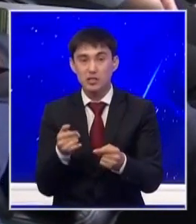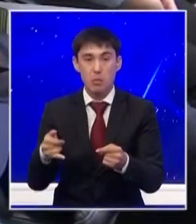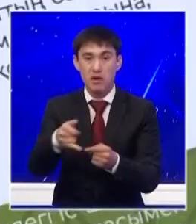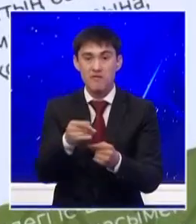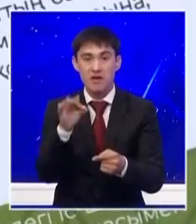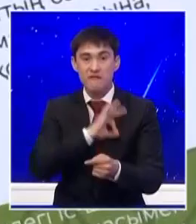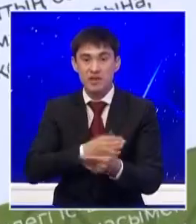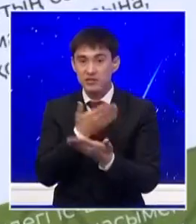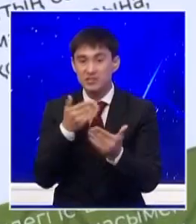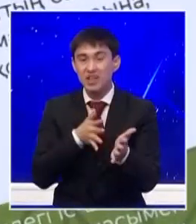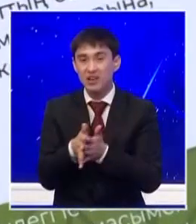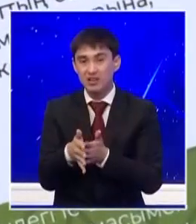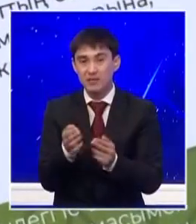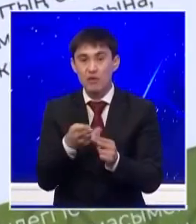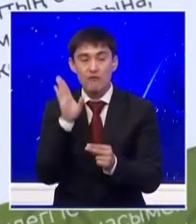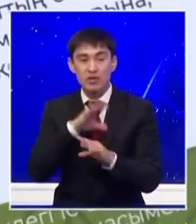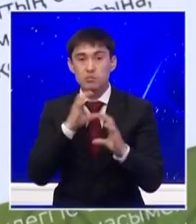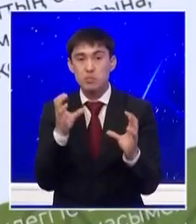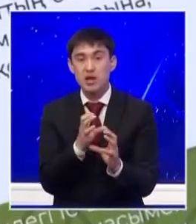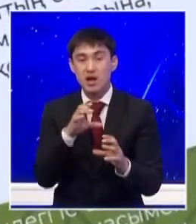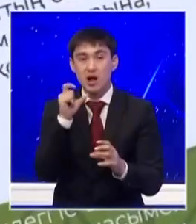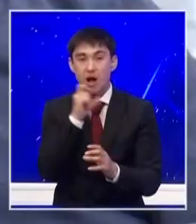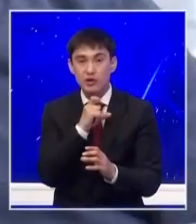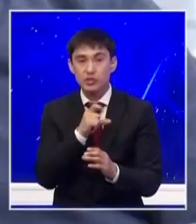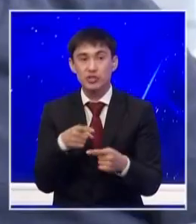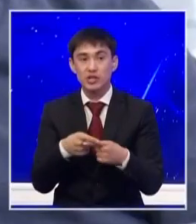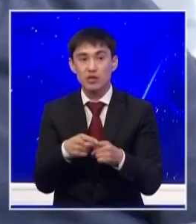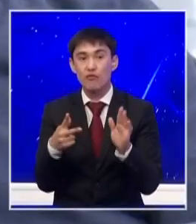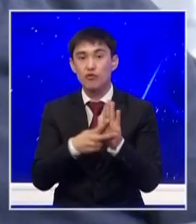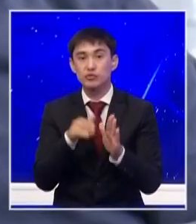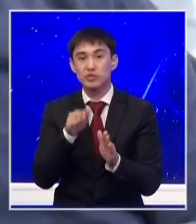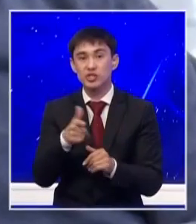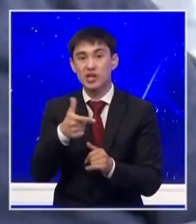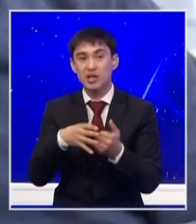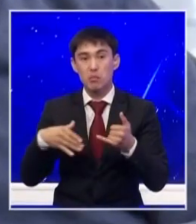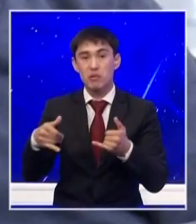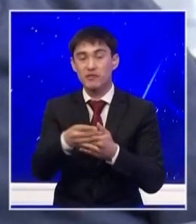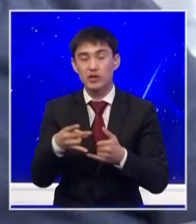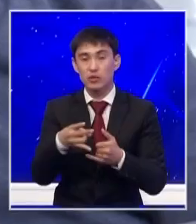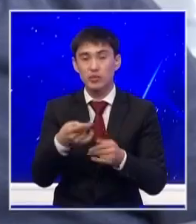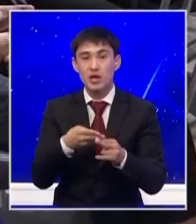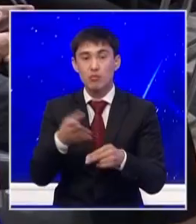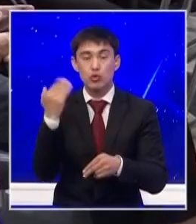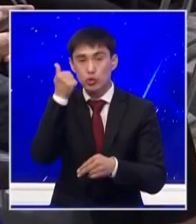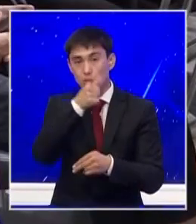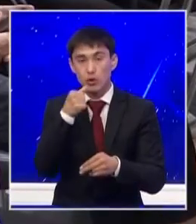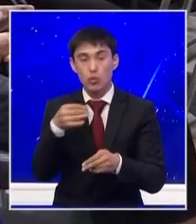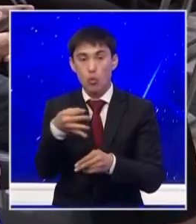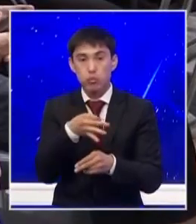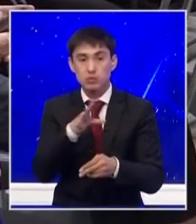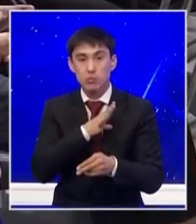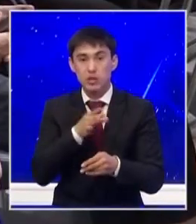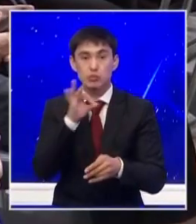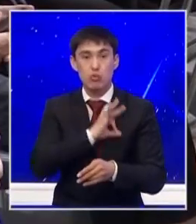неэффективные затратный водосберегающие технологии применяются лишь на 8000 гектаров полей региона так в прошлом году в области